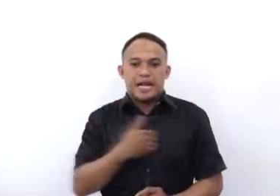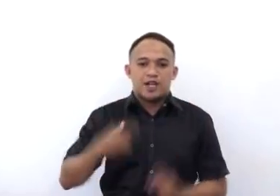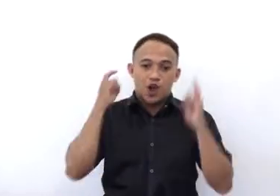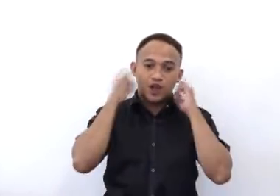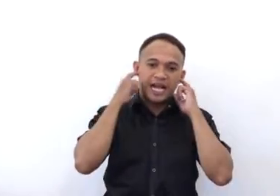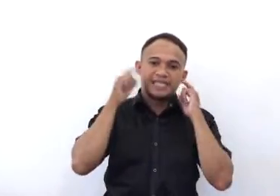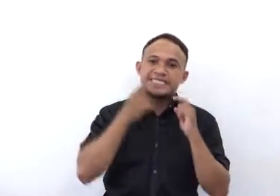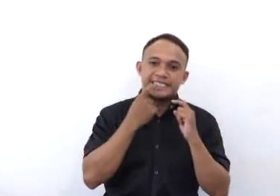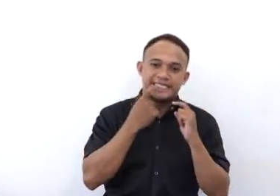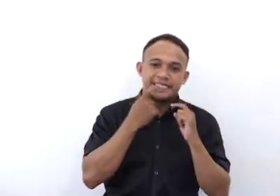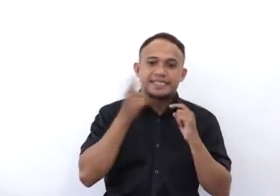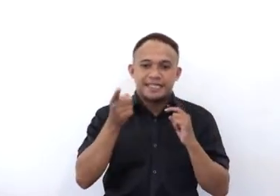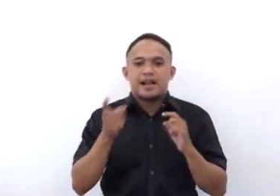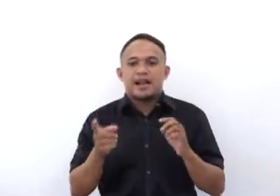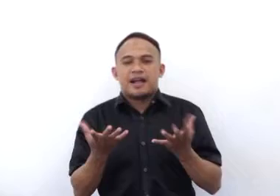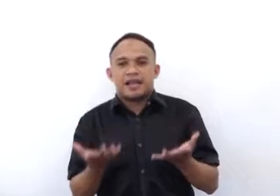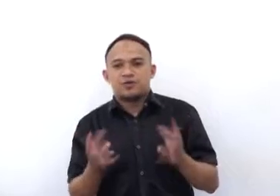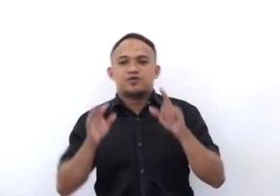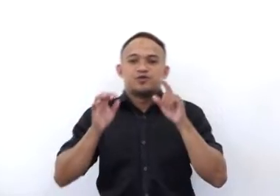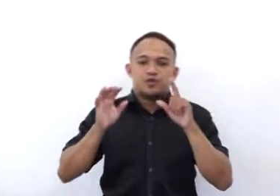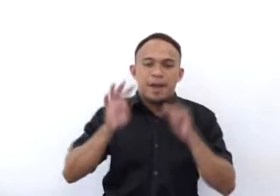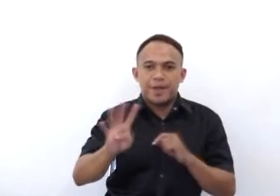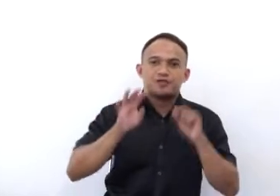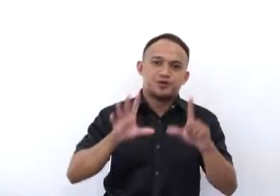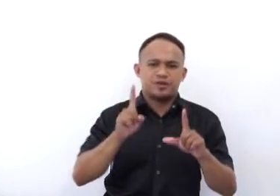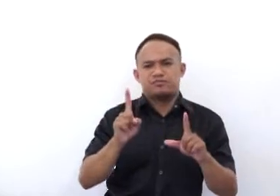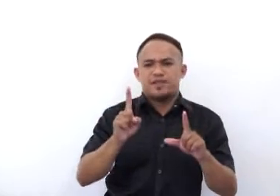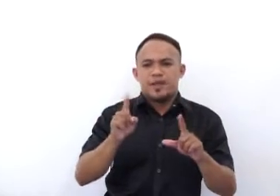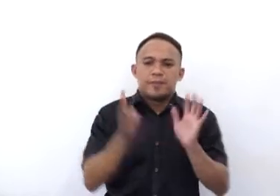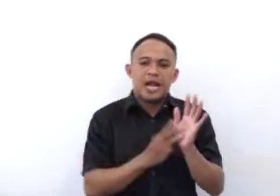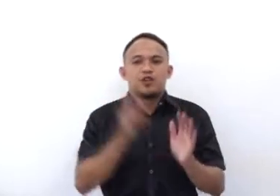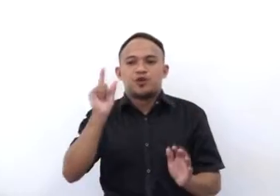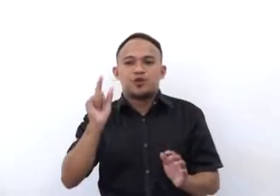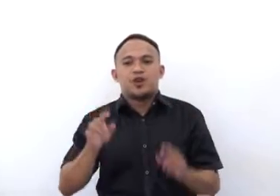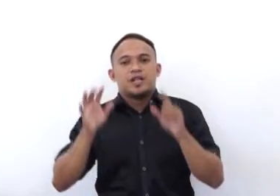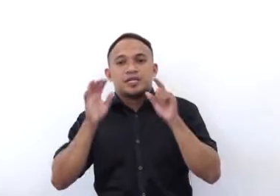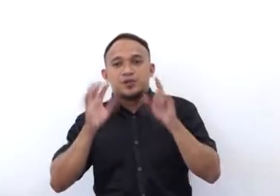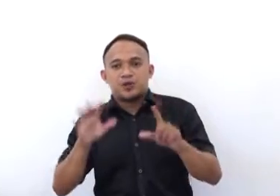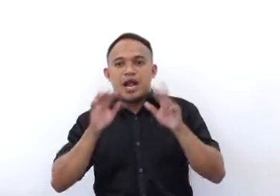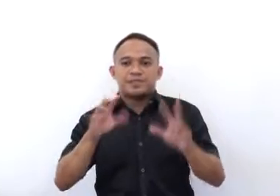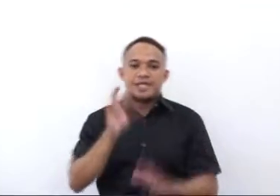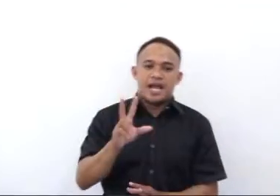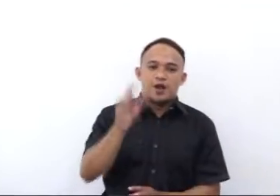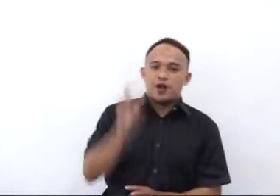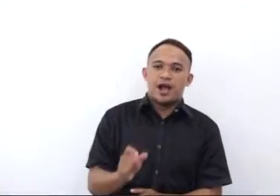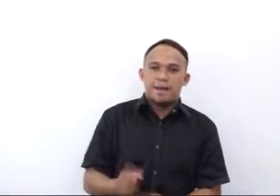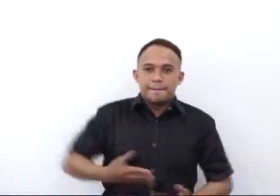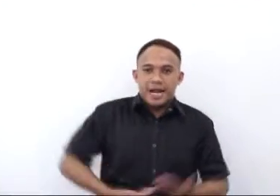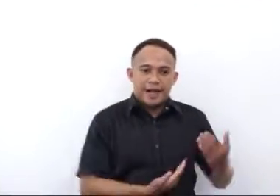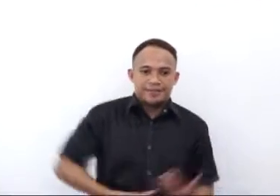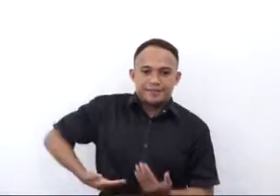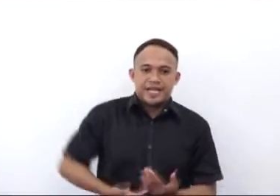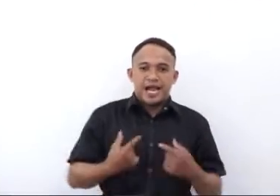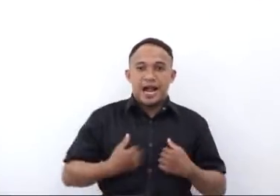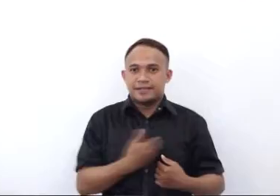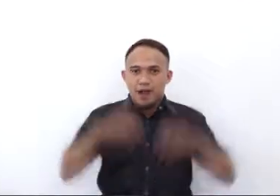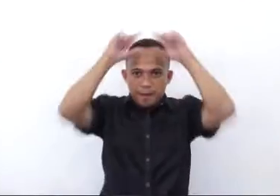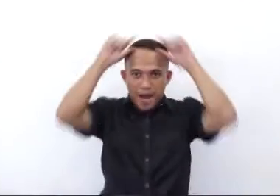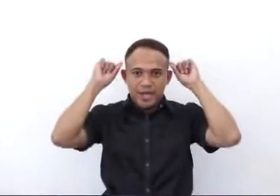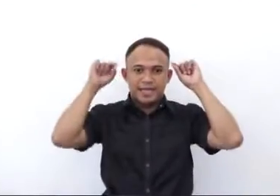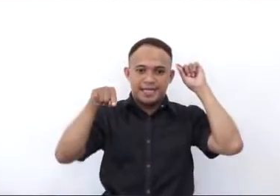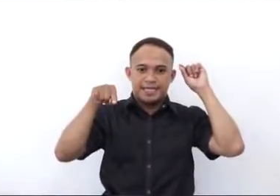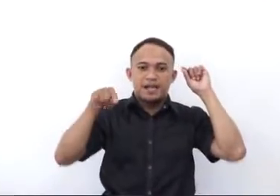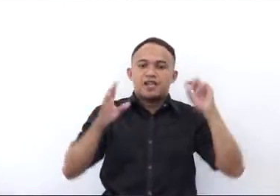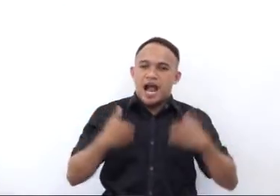juta rupiah untuk 193 orang dokter umum dan dokter gigi serta Rp471